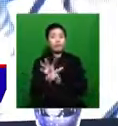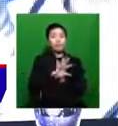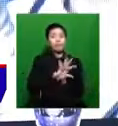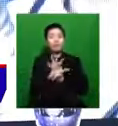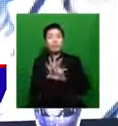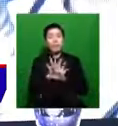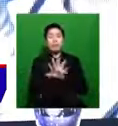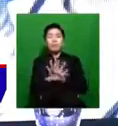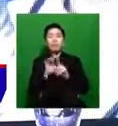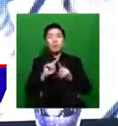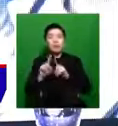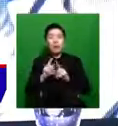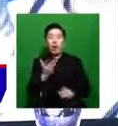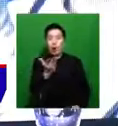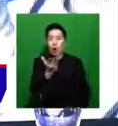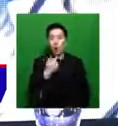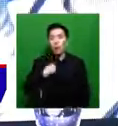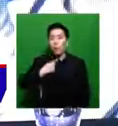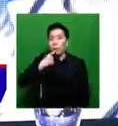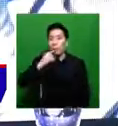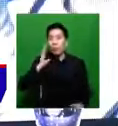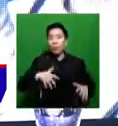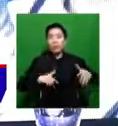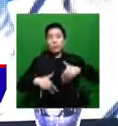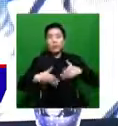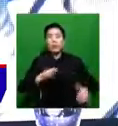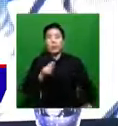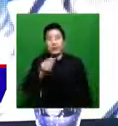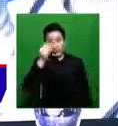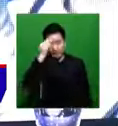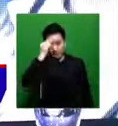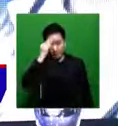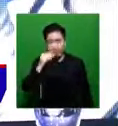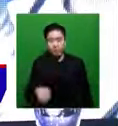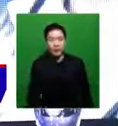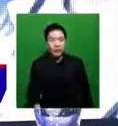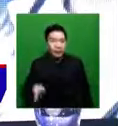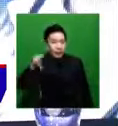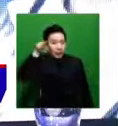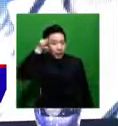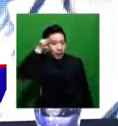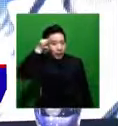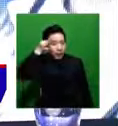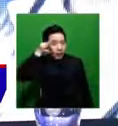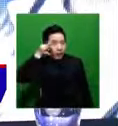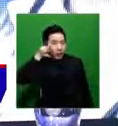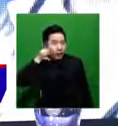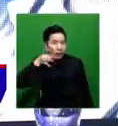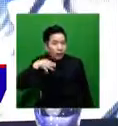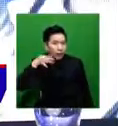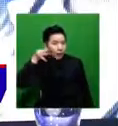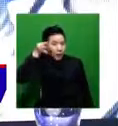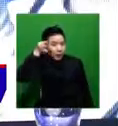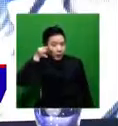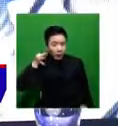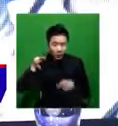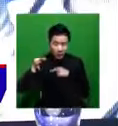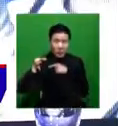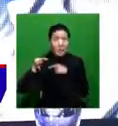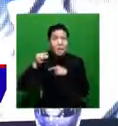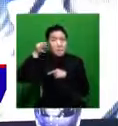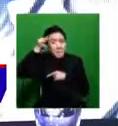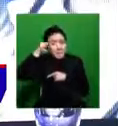ยขอกราบเรียนพี่น้องประชาชนให้ทราบว่าเหงื่อก็คือสารคัดหลั่งอย่างห